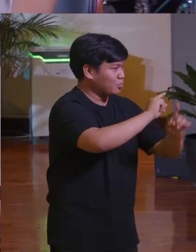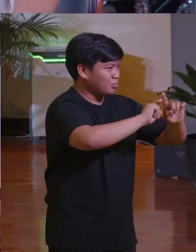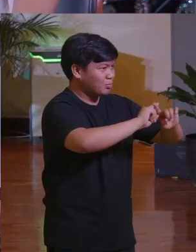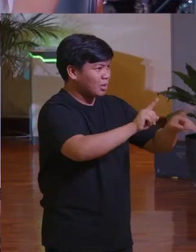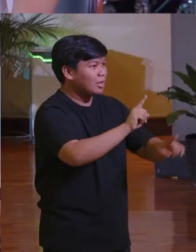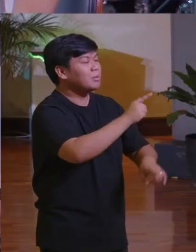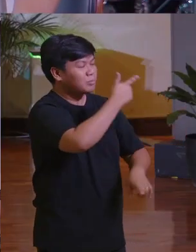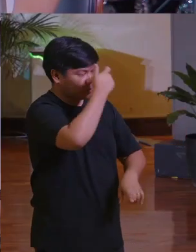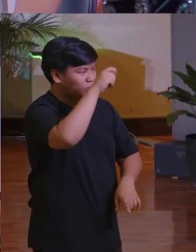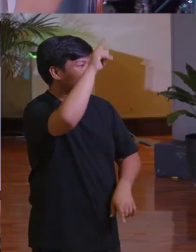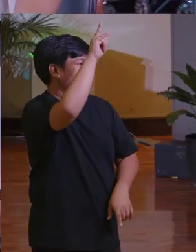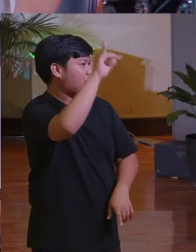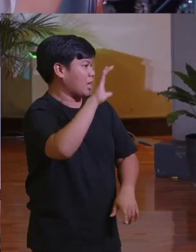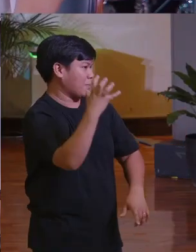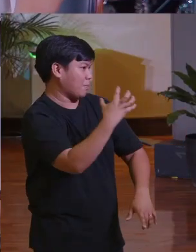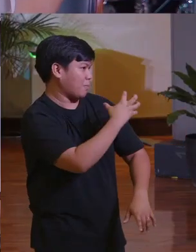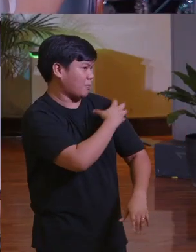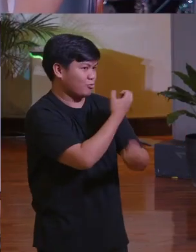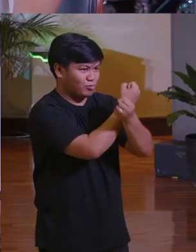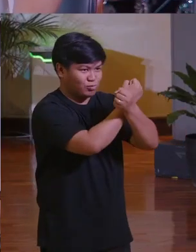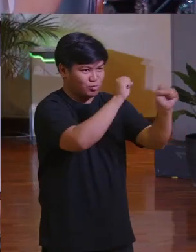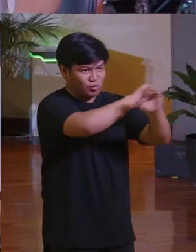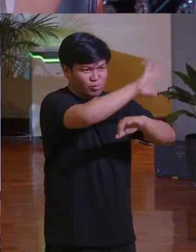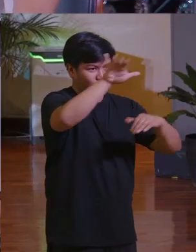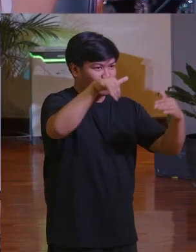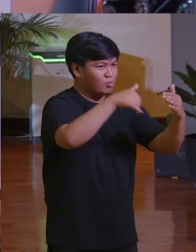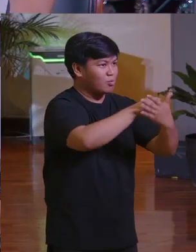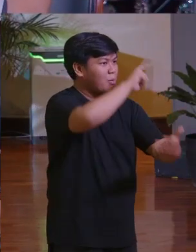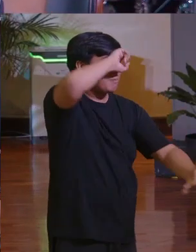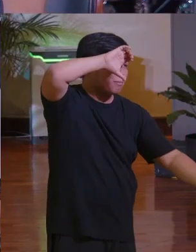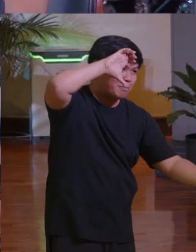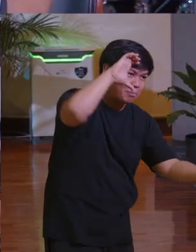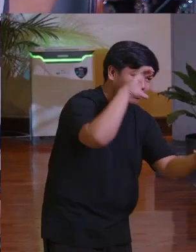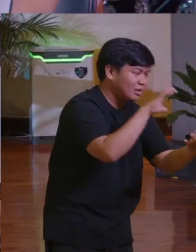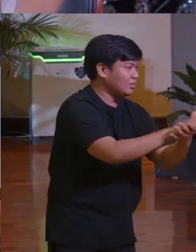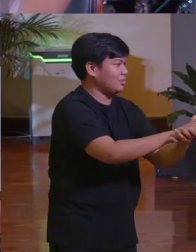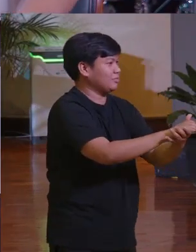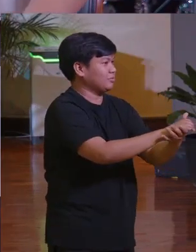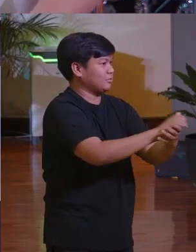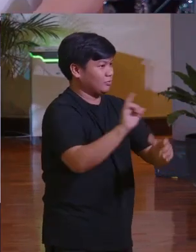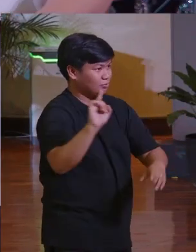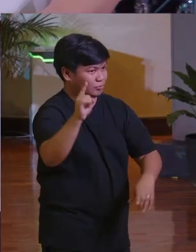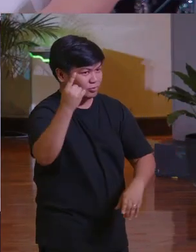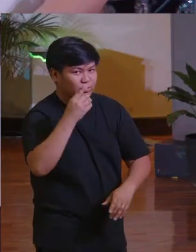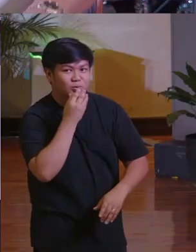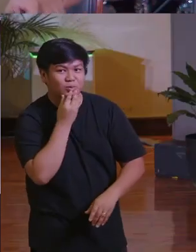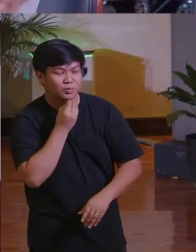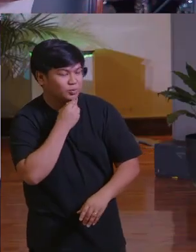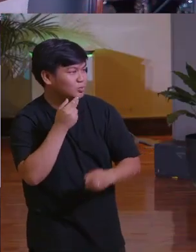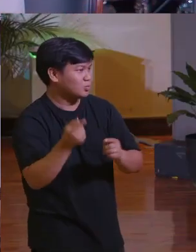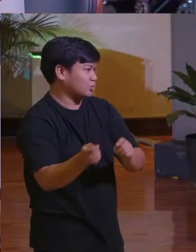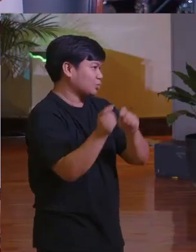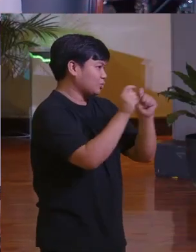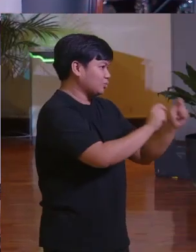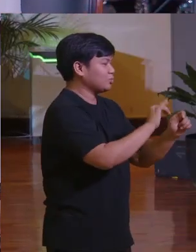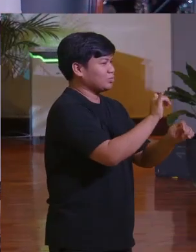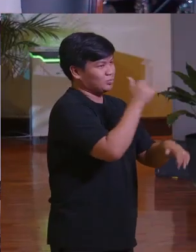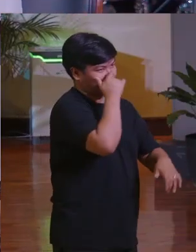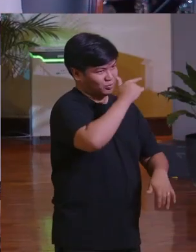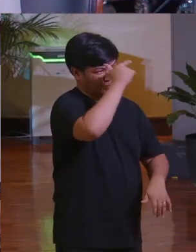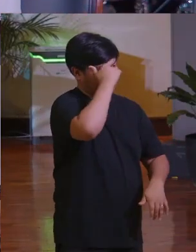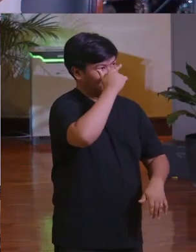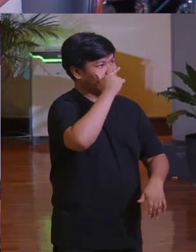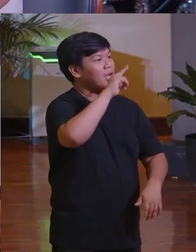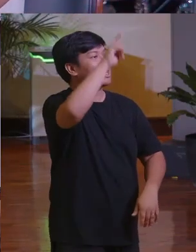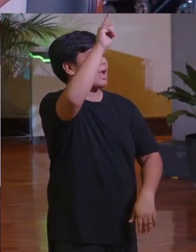for salvation to everyone who believes, to the Jew first, and also to the Greek. It is